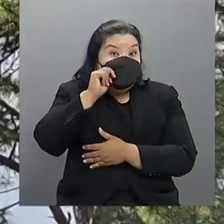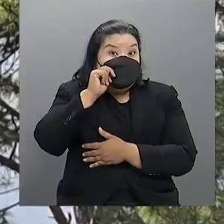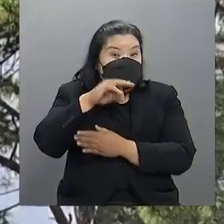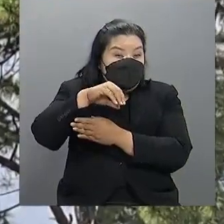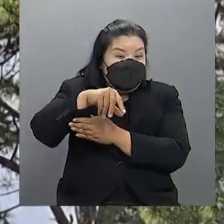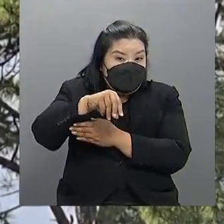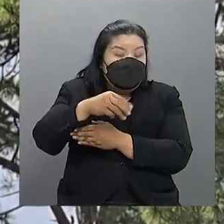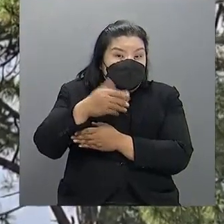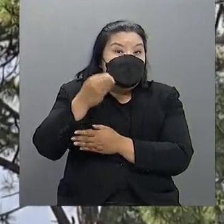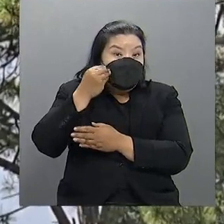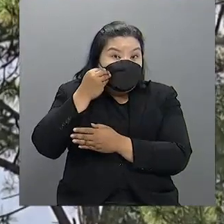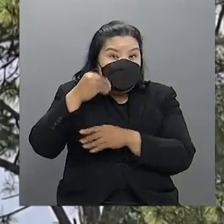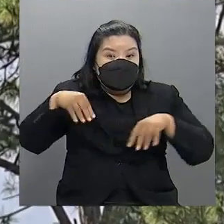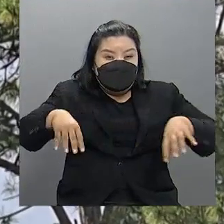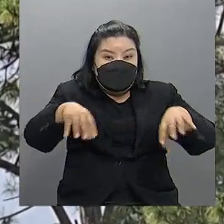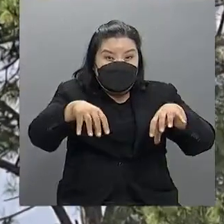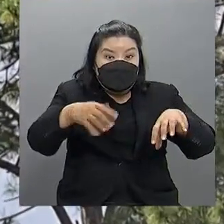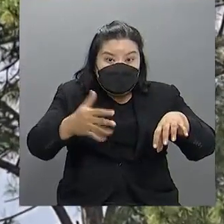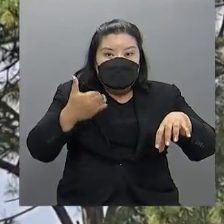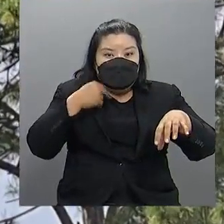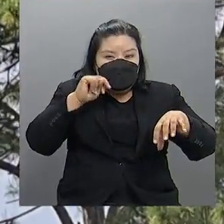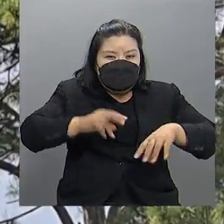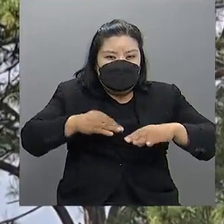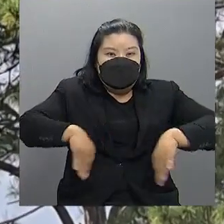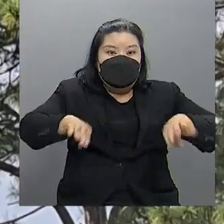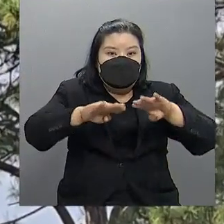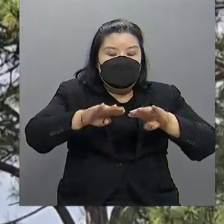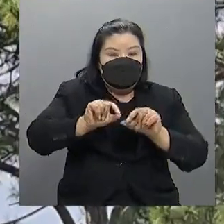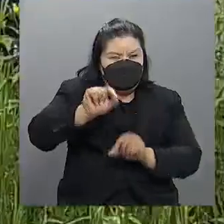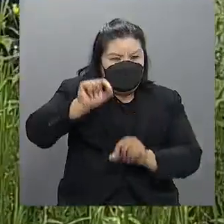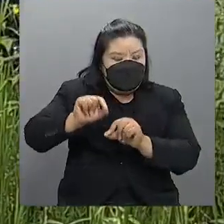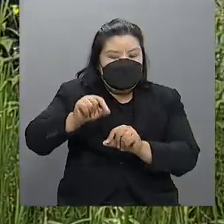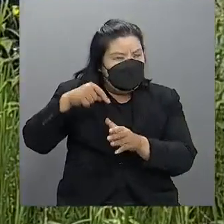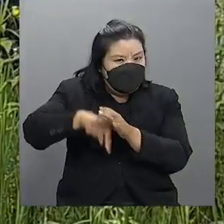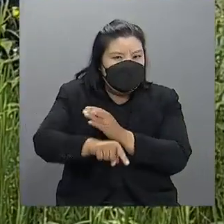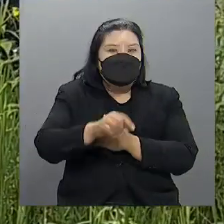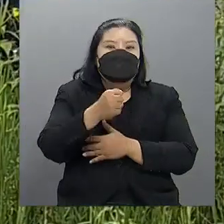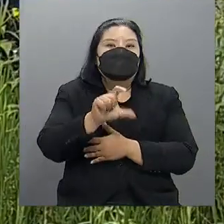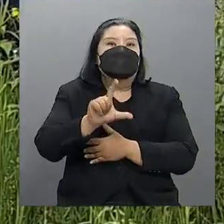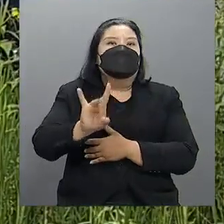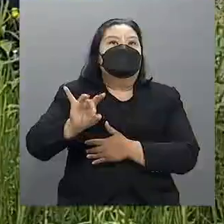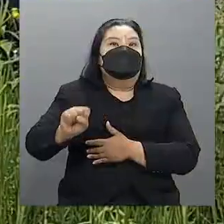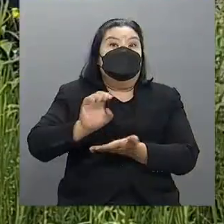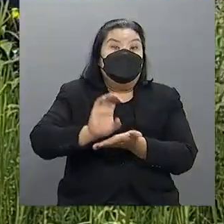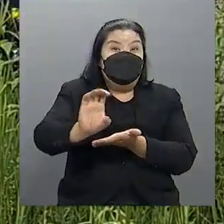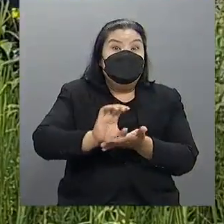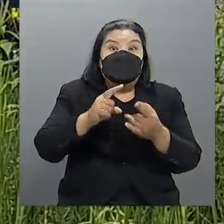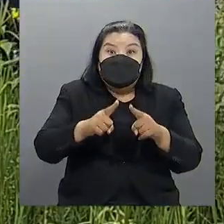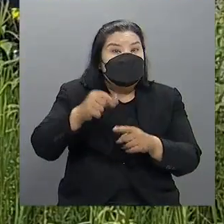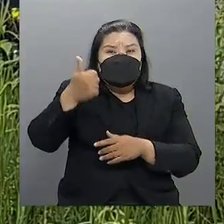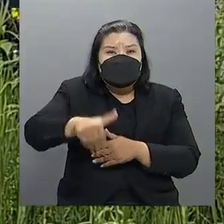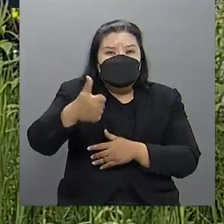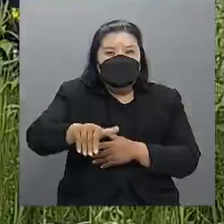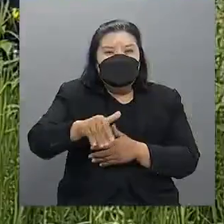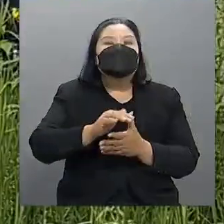ดใหญ่รวม4แห่งรวมงบประมาณกว่า10ล้าน8แสนบาทแต่ทั้งหมดใช้งานไม่ได้ก่อนที่หน่วยงานป